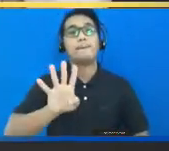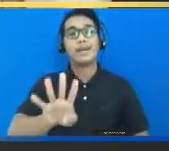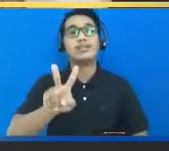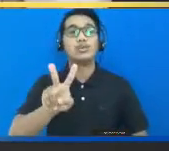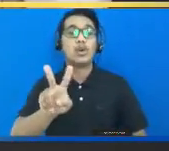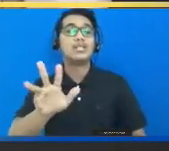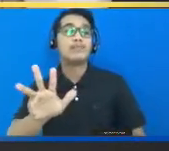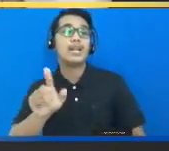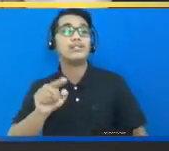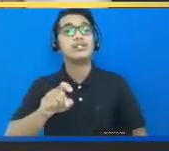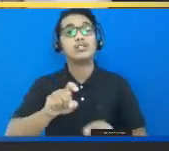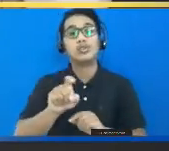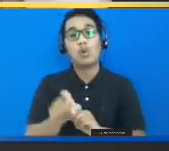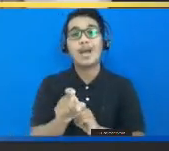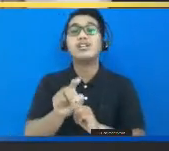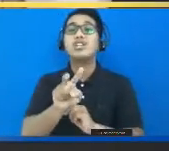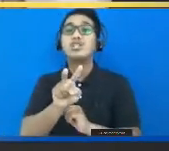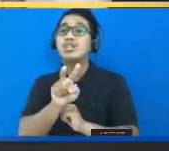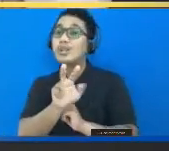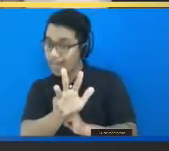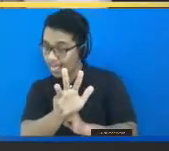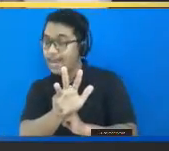429 kemarau